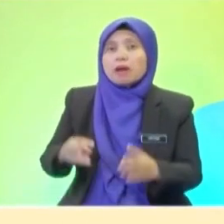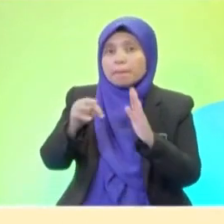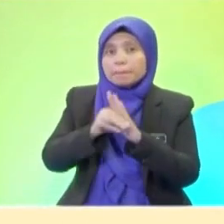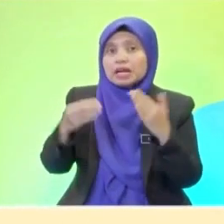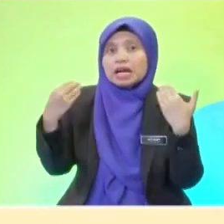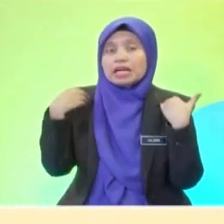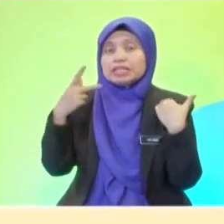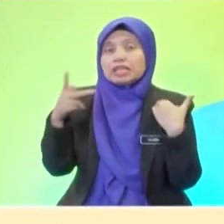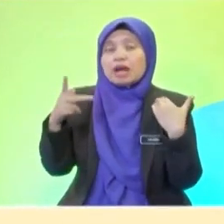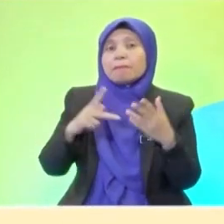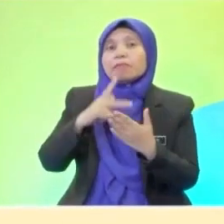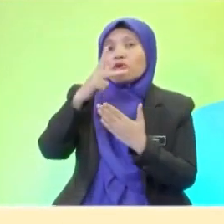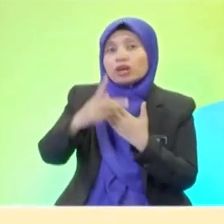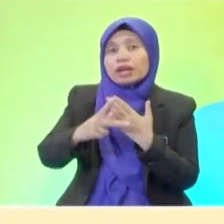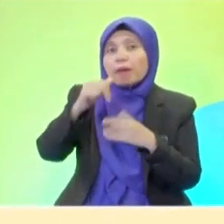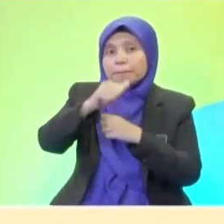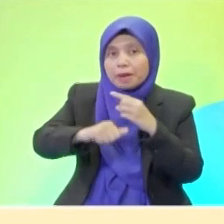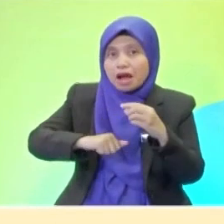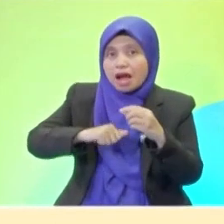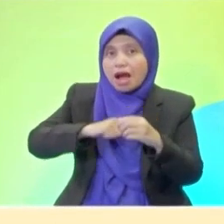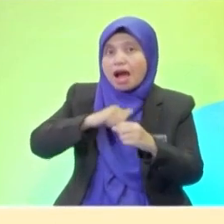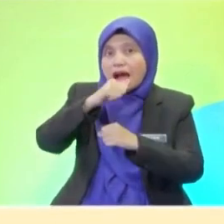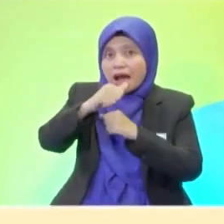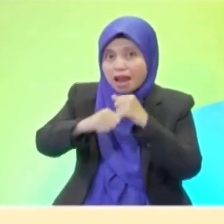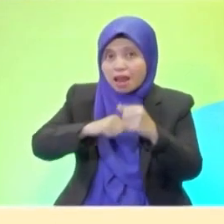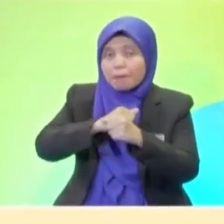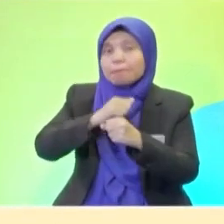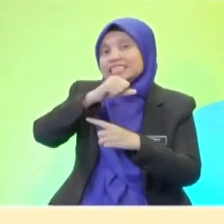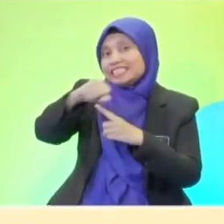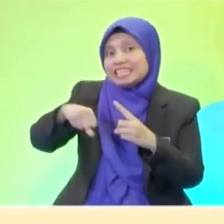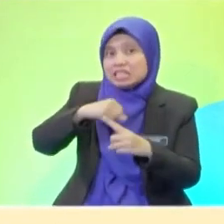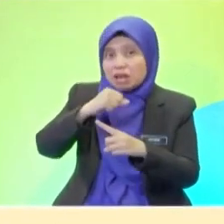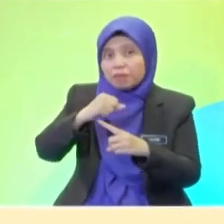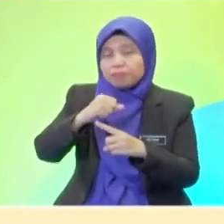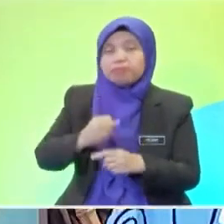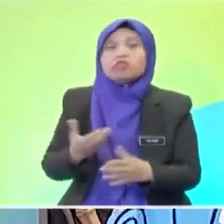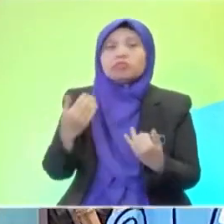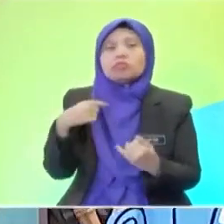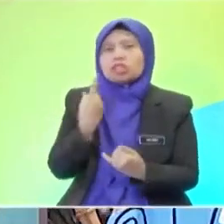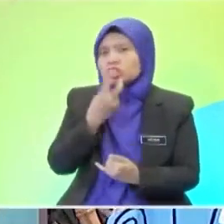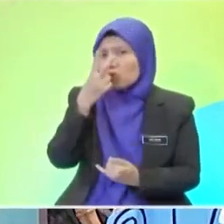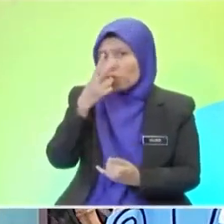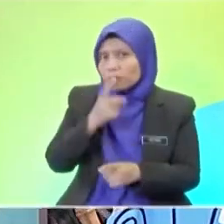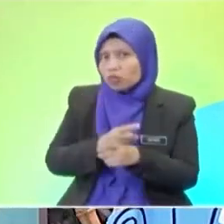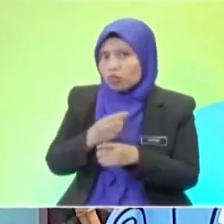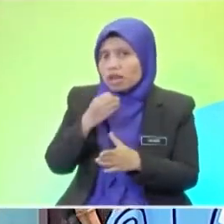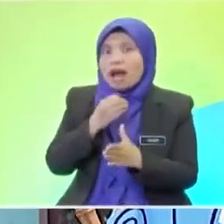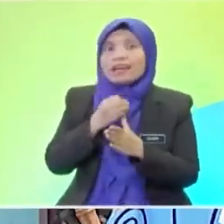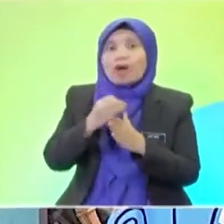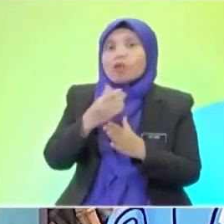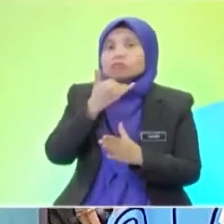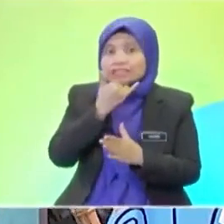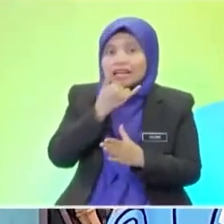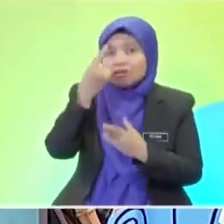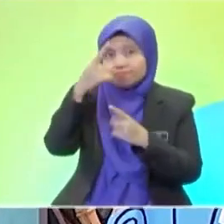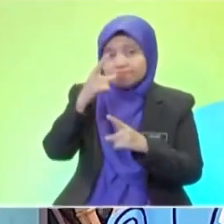alam sekitar mengadakan program alam sekitar Mari sama-sama kita simak jawaban ataupun